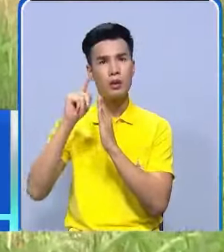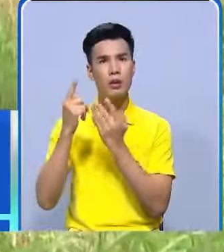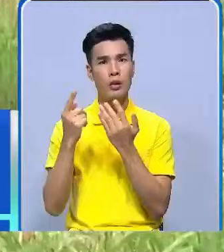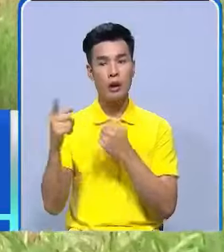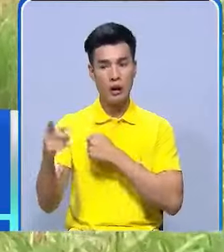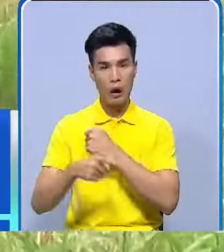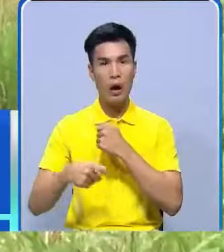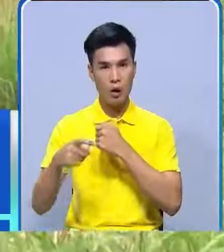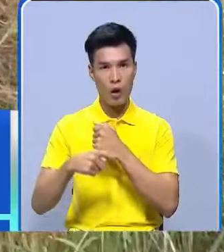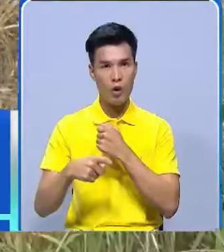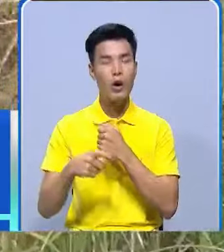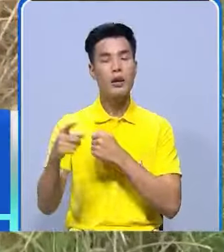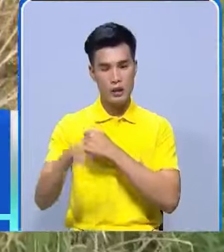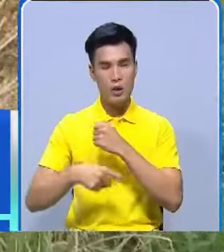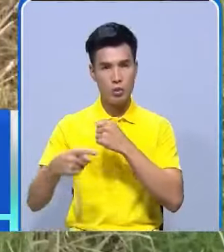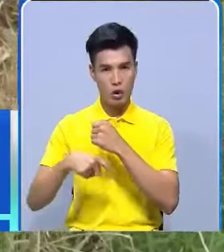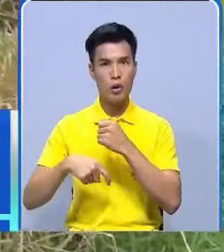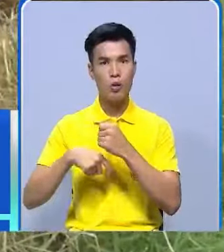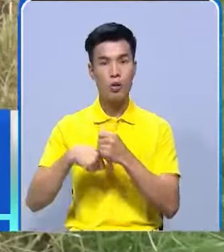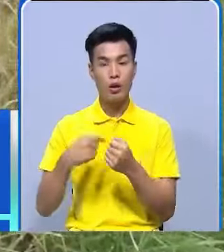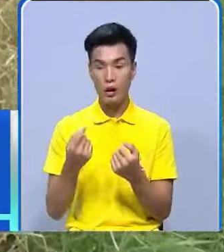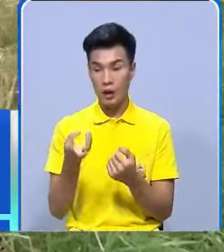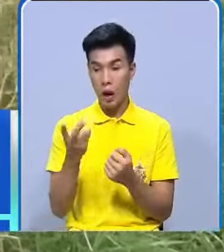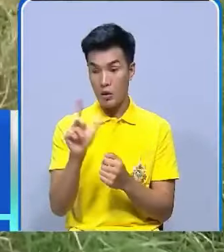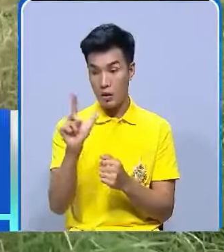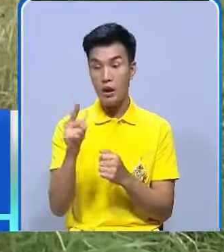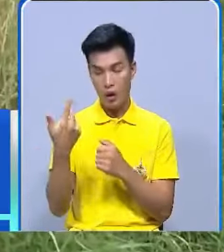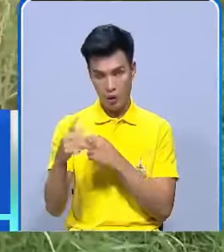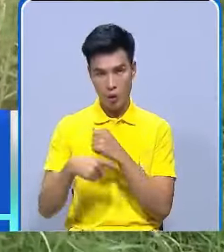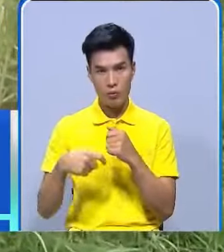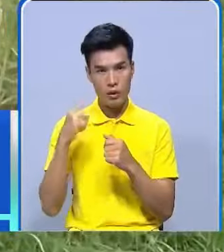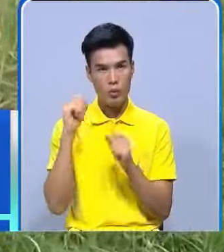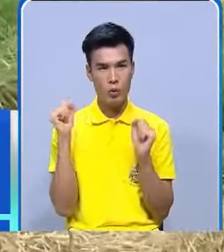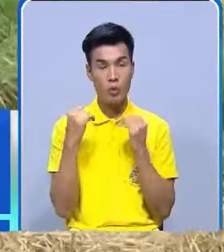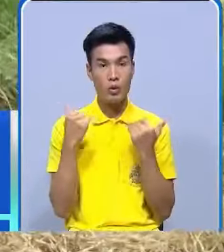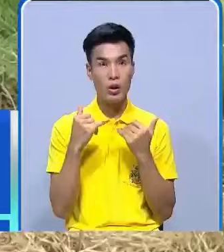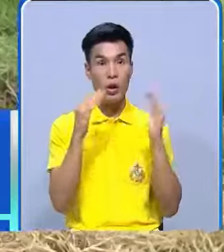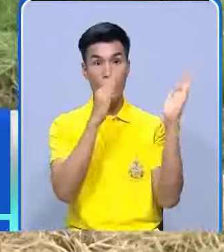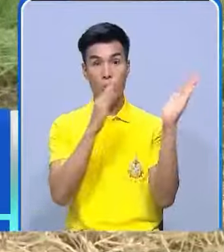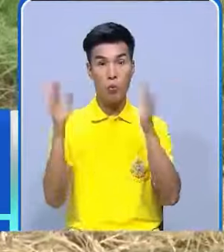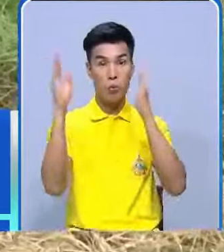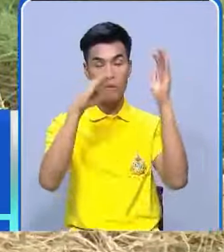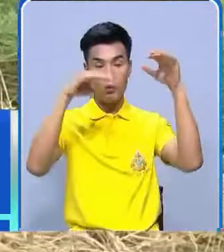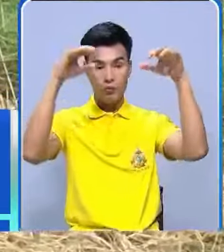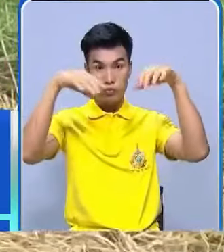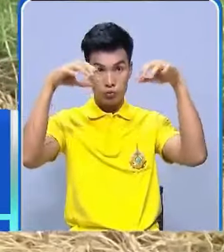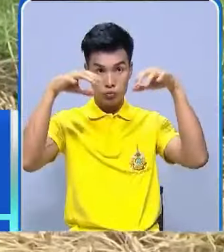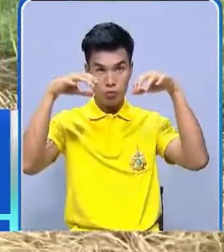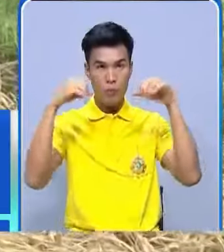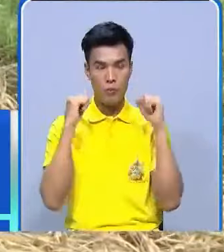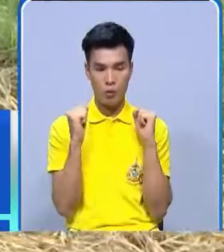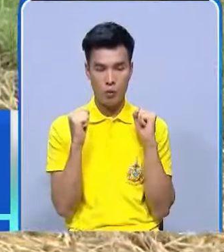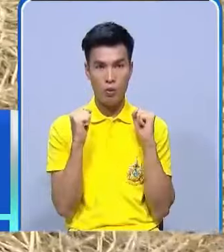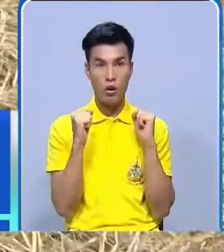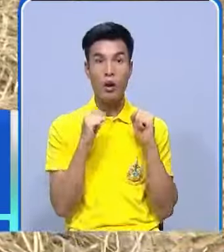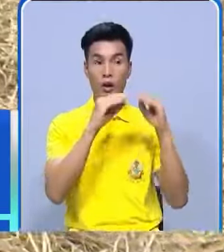อบเดียวทยอยเก็บเกี่ยวข้าวที่มันสุกงอมเต็มที่ก่อนก็กลัวว่าตอนนี้พายุจ่ามีใช่ไหมเขาขยับเข้ามาใกล้ๆกับเวียดน